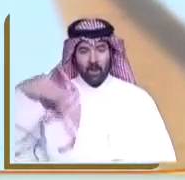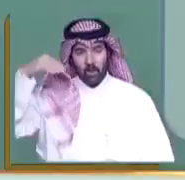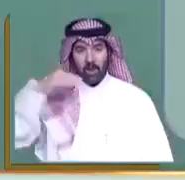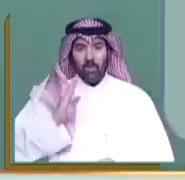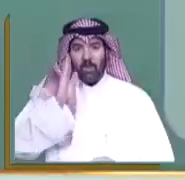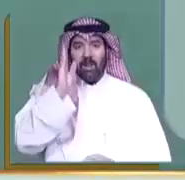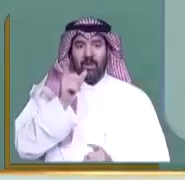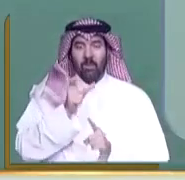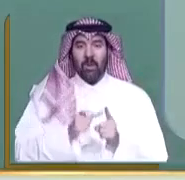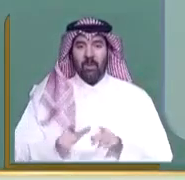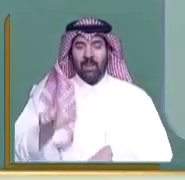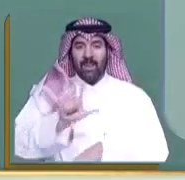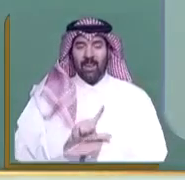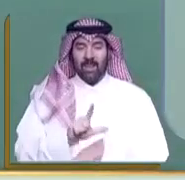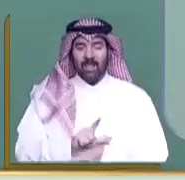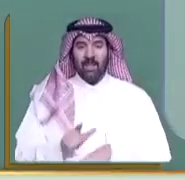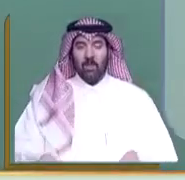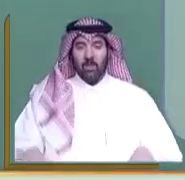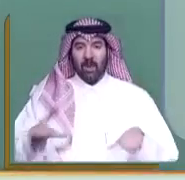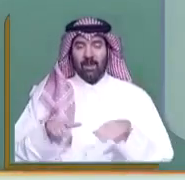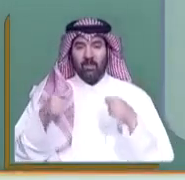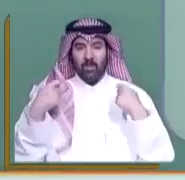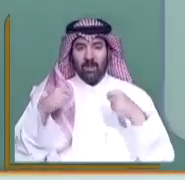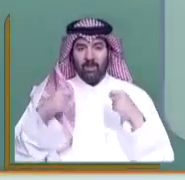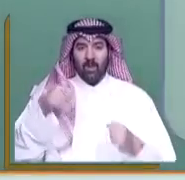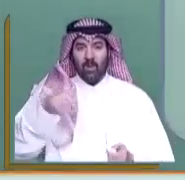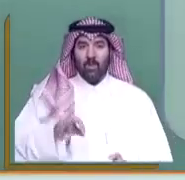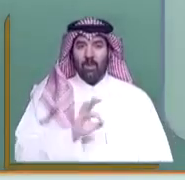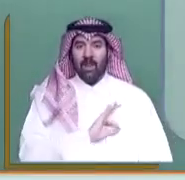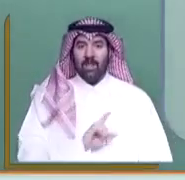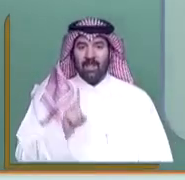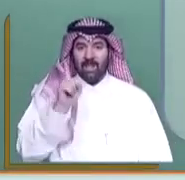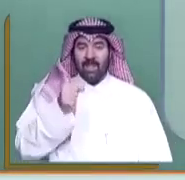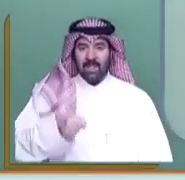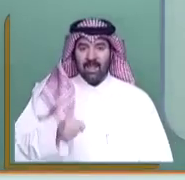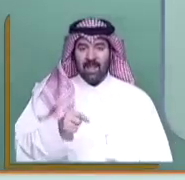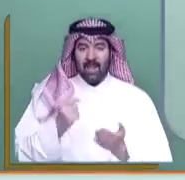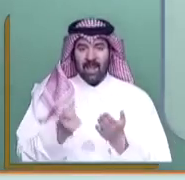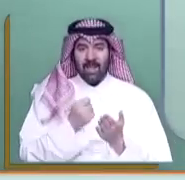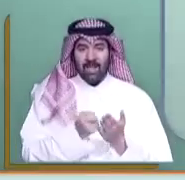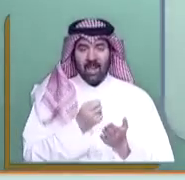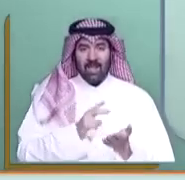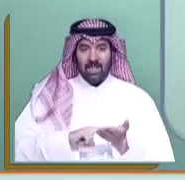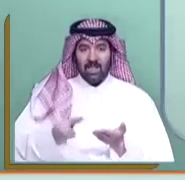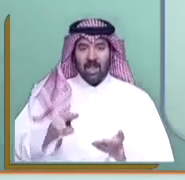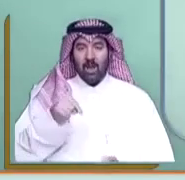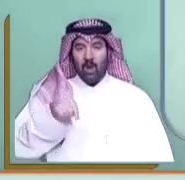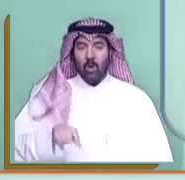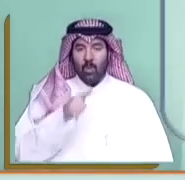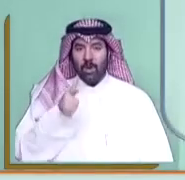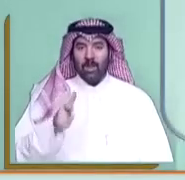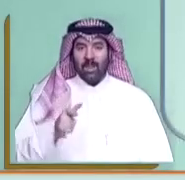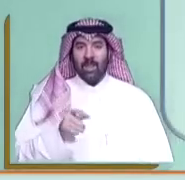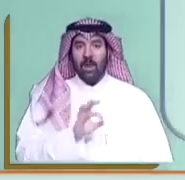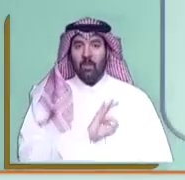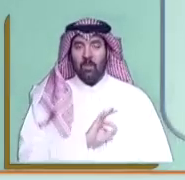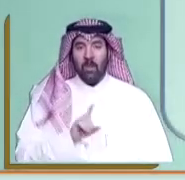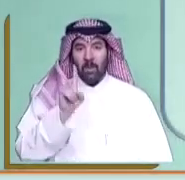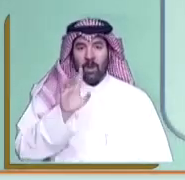الملكي الأمير محمد بن سلمان بن عبد العزيز آل سعود ولي العهد رئيس مجلس الوزراء برقيتي